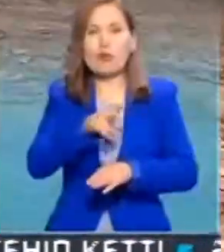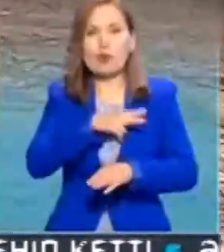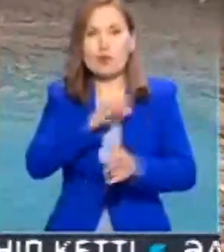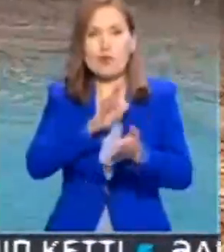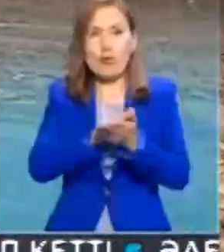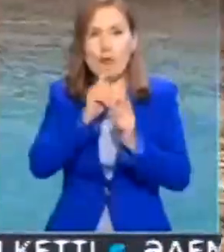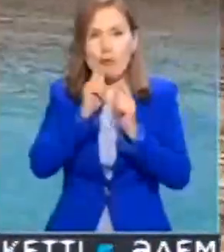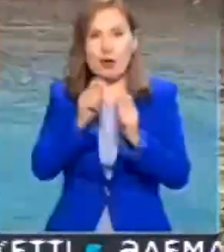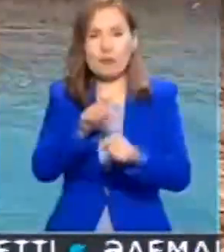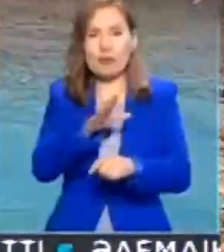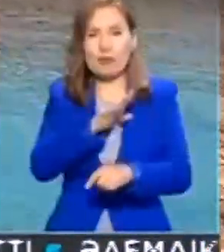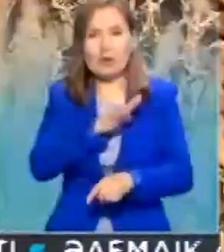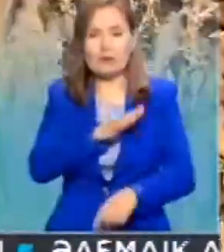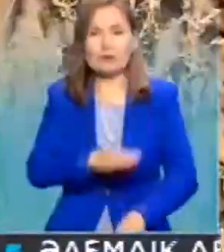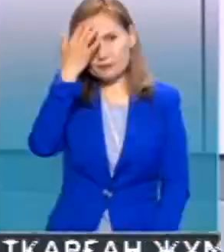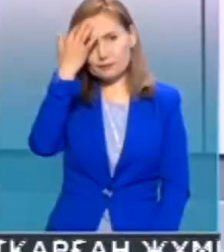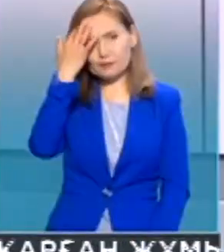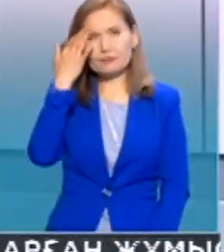марапатталған болатын.